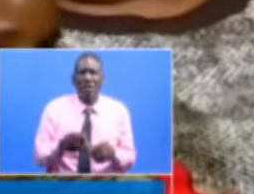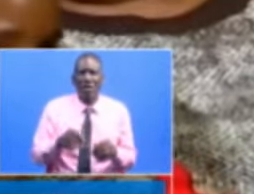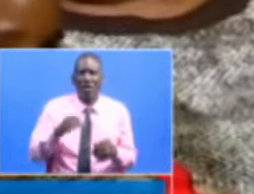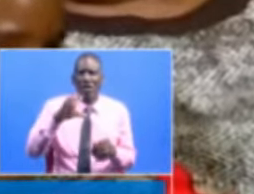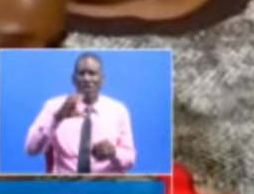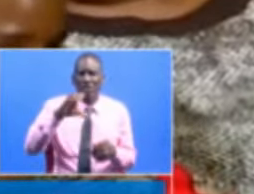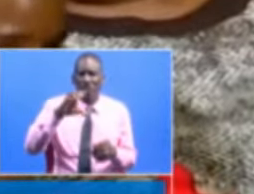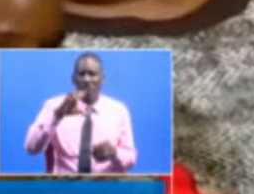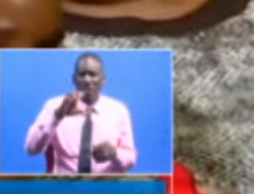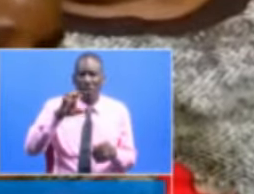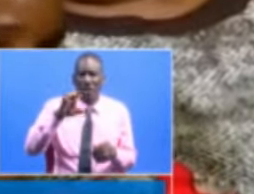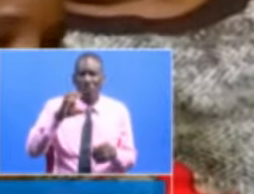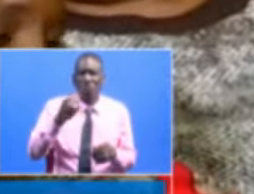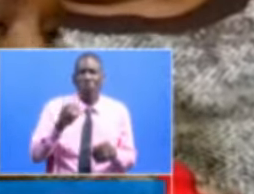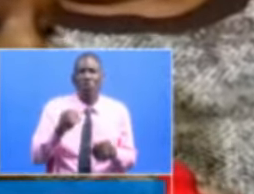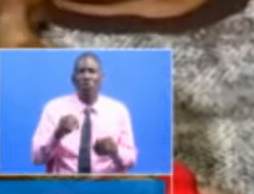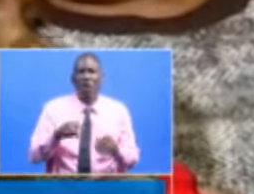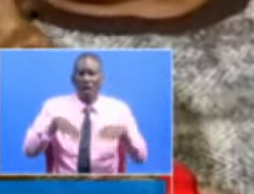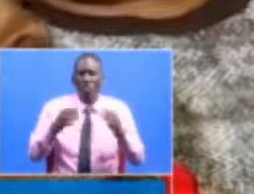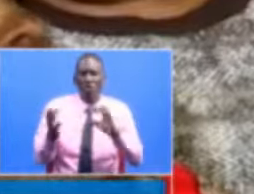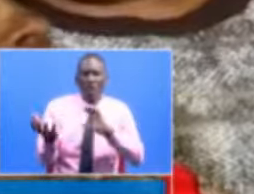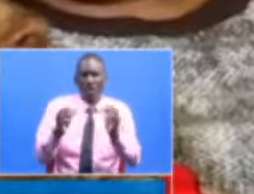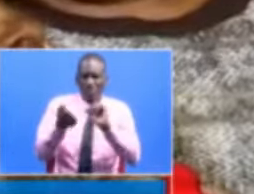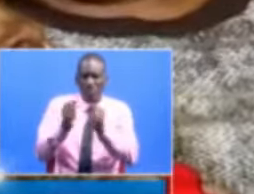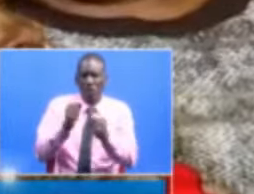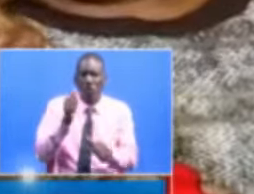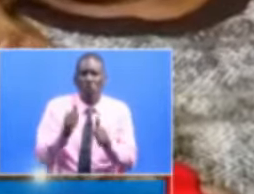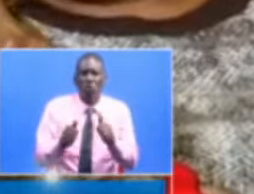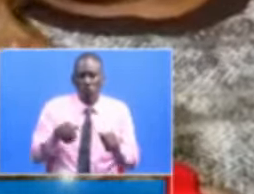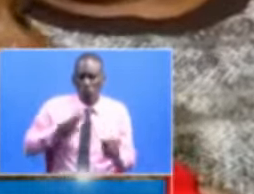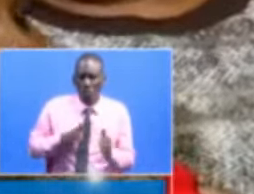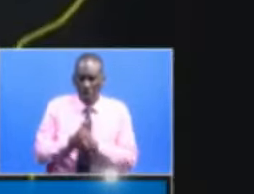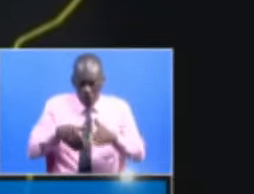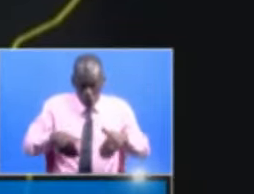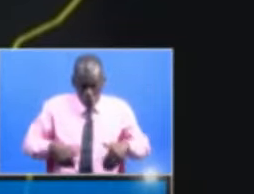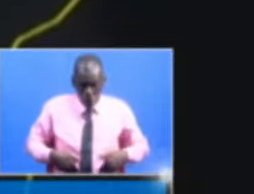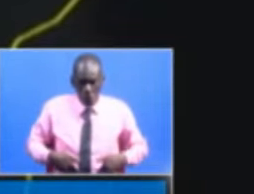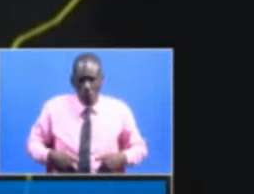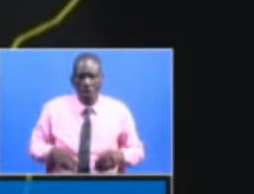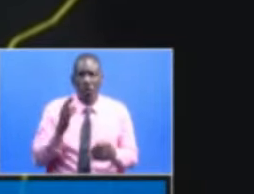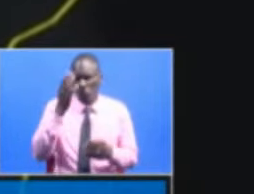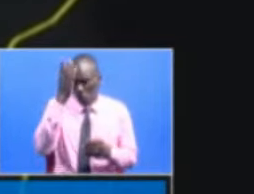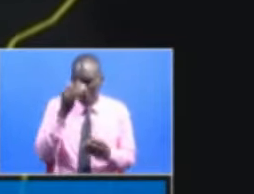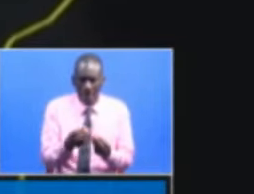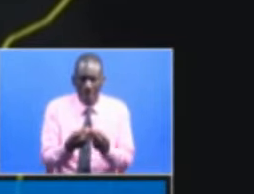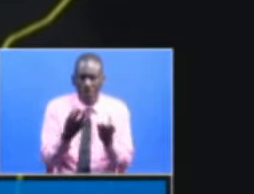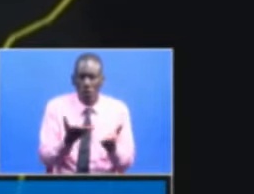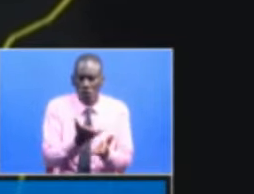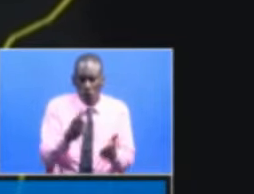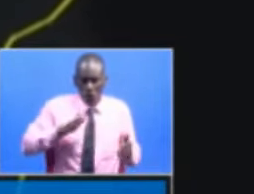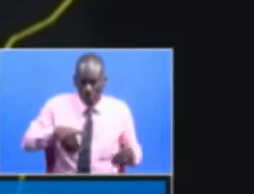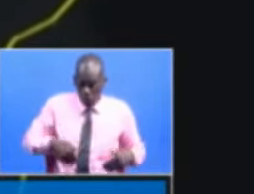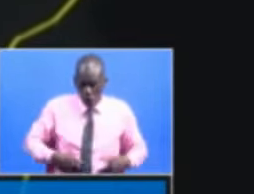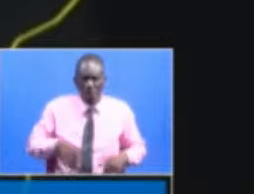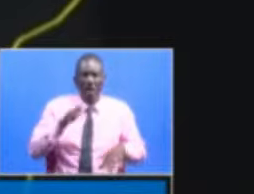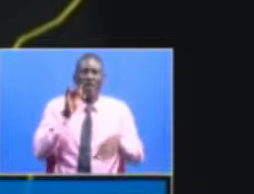wa kaunti hii kuhusu mambo ya climate change about women and youth? Kwa sababu most of them ndio wanakuwa